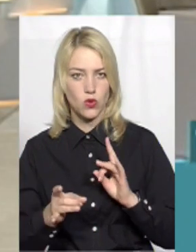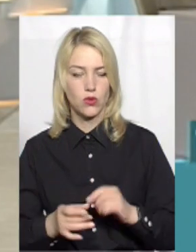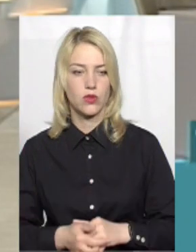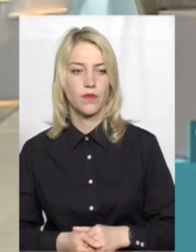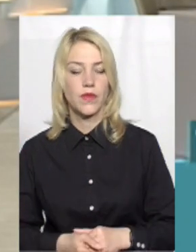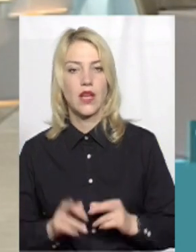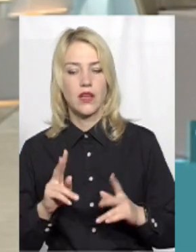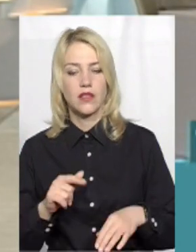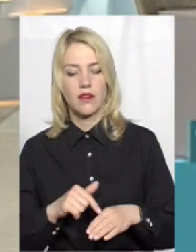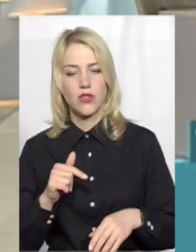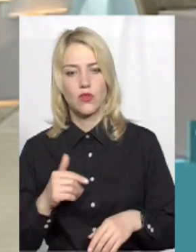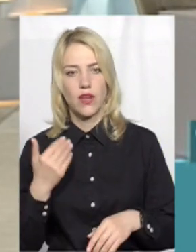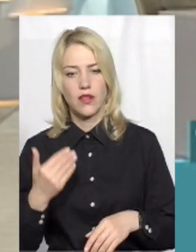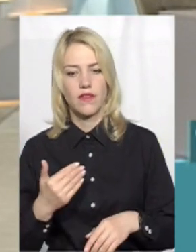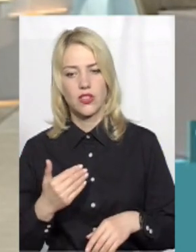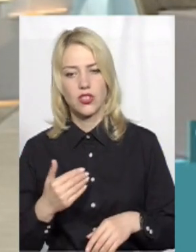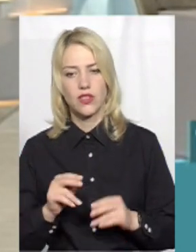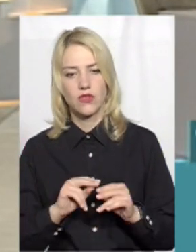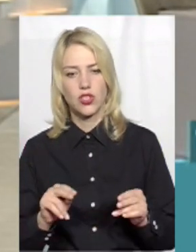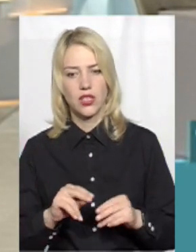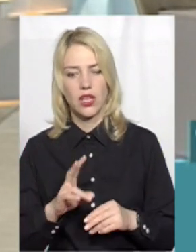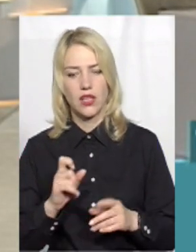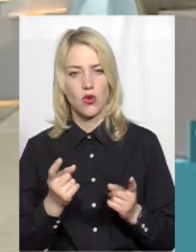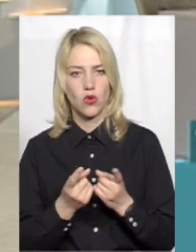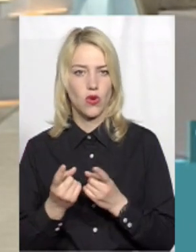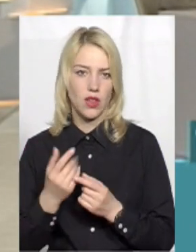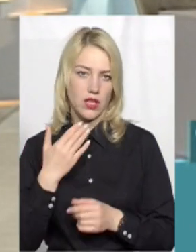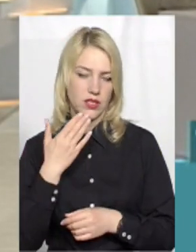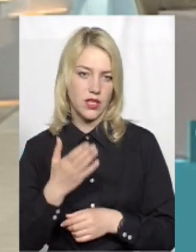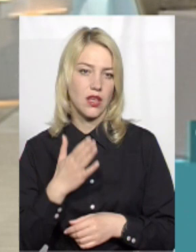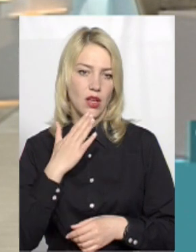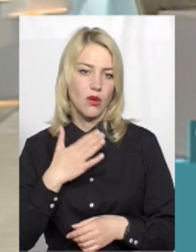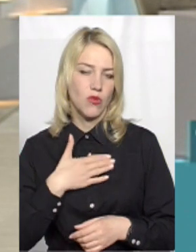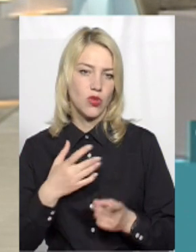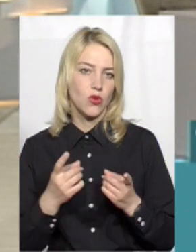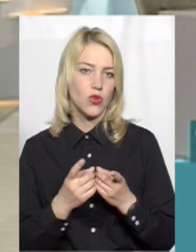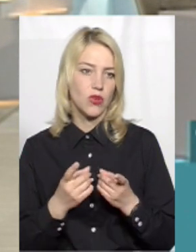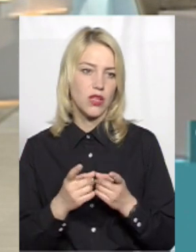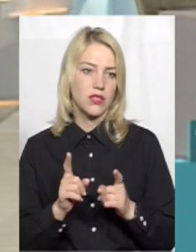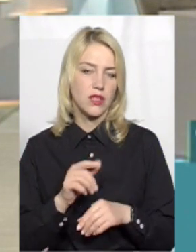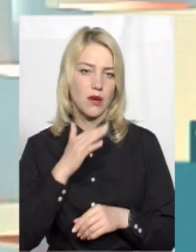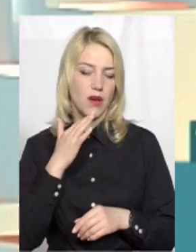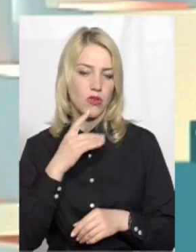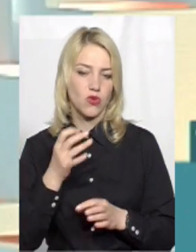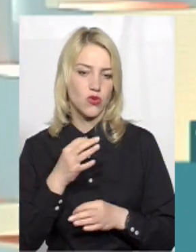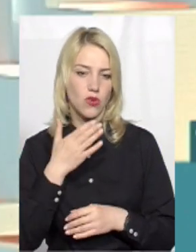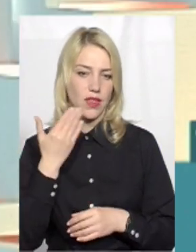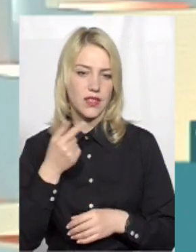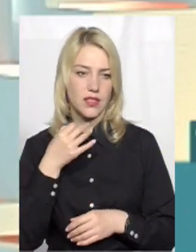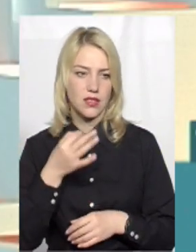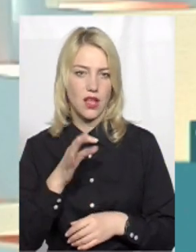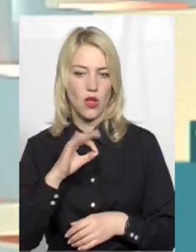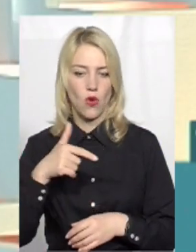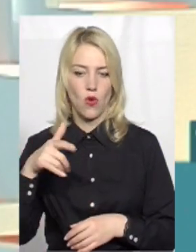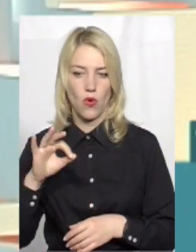як відреагували ваші вчителі та однокласники на цю новину? Мої однокласники так багато нічого не сказали, сказали просто